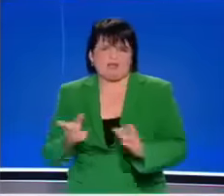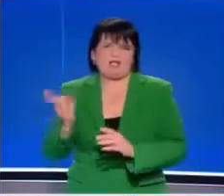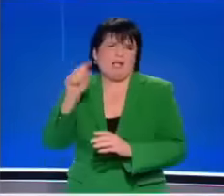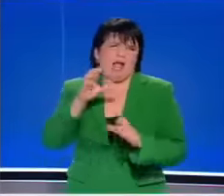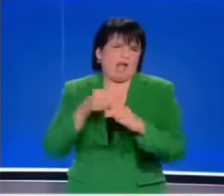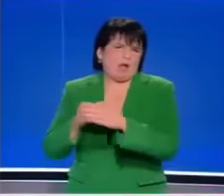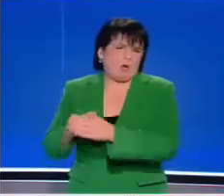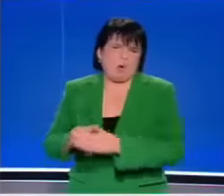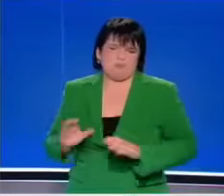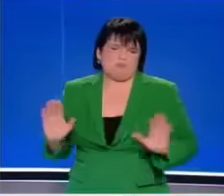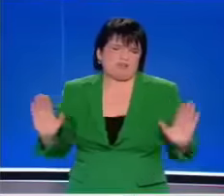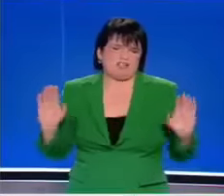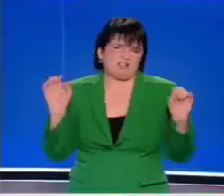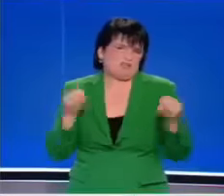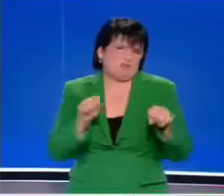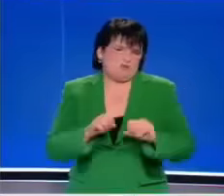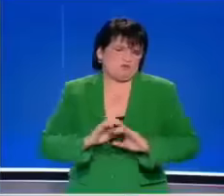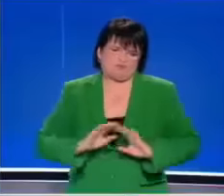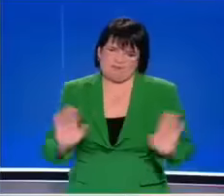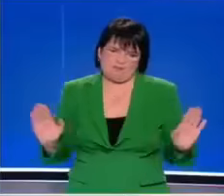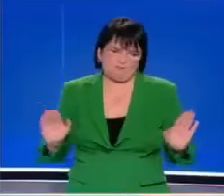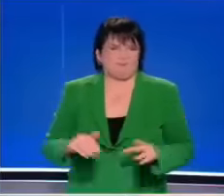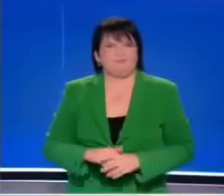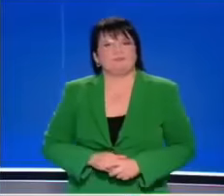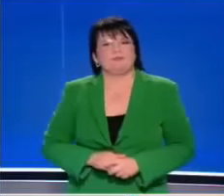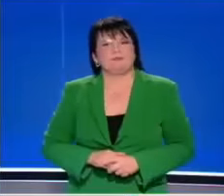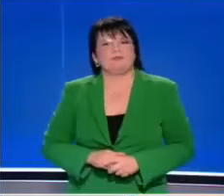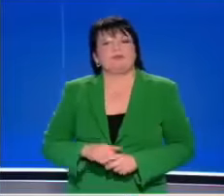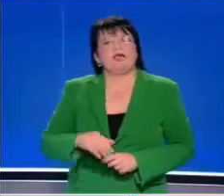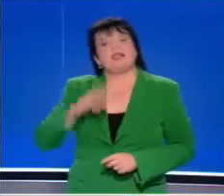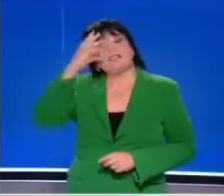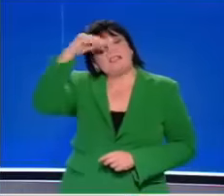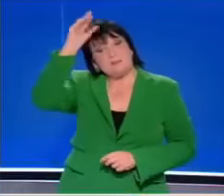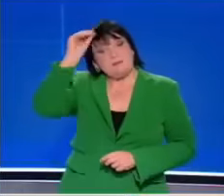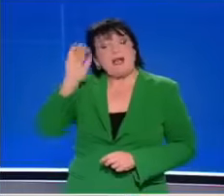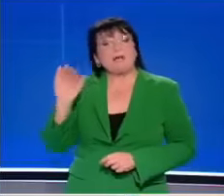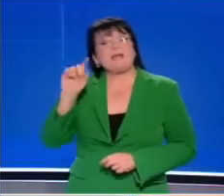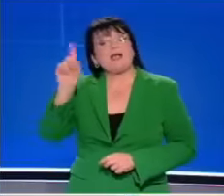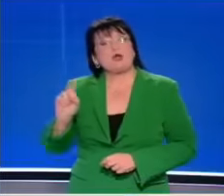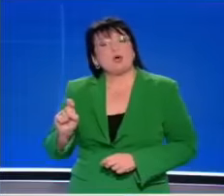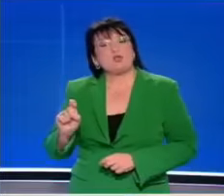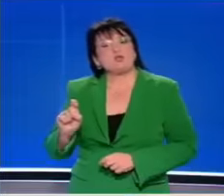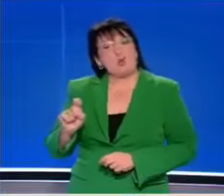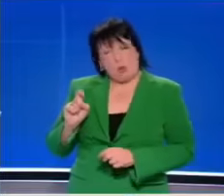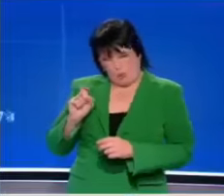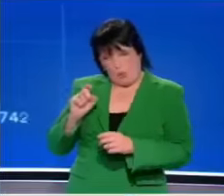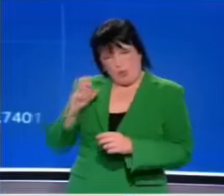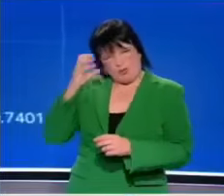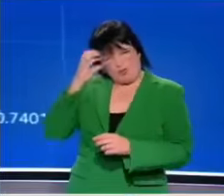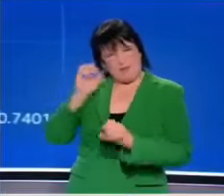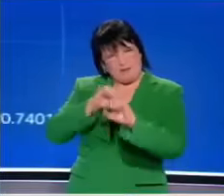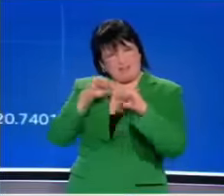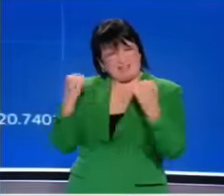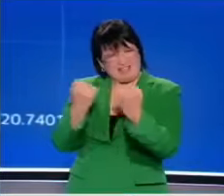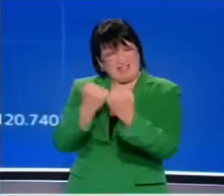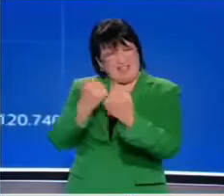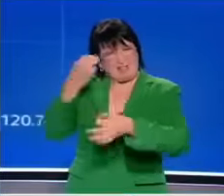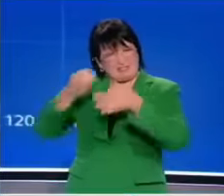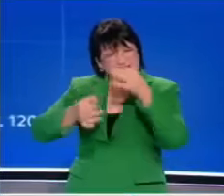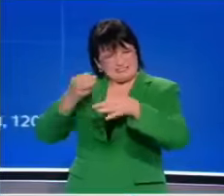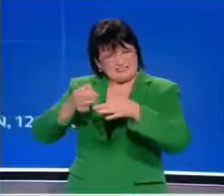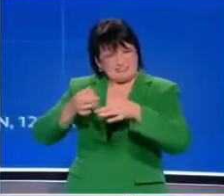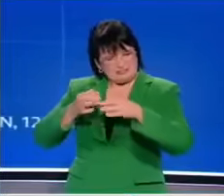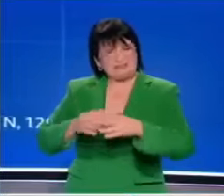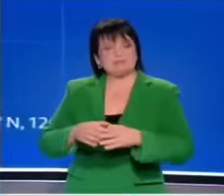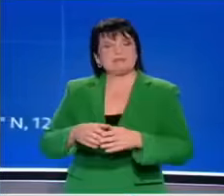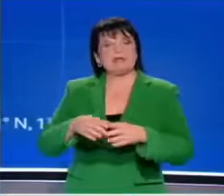κομμάτων που μπορεί να συμφωνήσουν ότι να συμφωνήσουν θέλω νασς κάνω και μία ερώτηση και για τον αλέξη τσίπρα γιατί μετά το τέλος των εργασιών του συνεδρίου κύκλοι